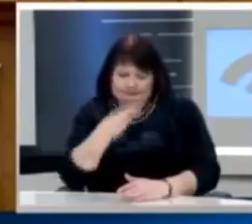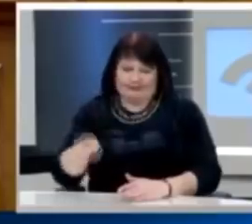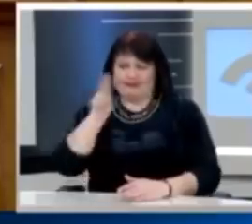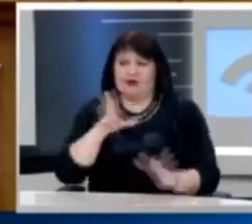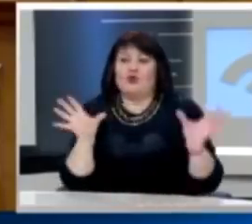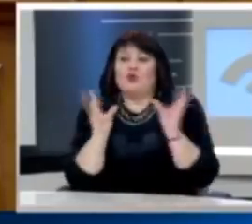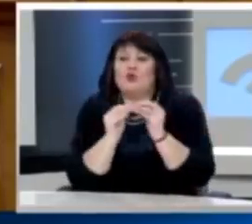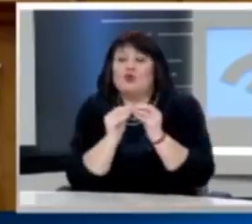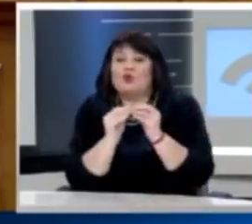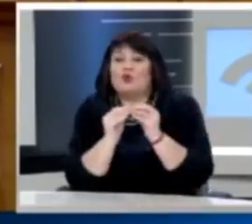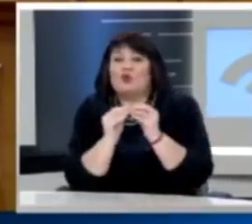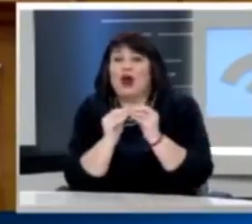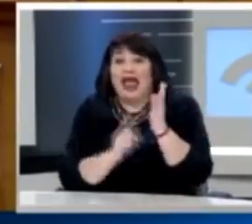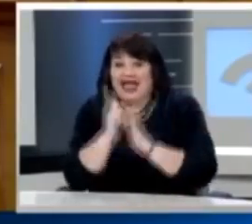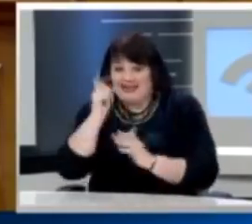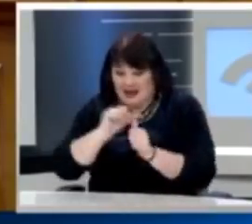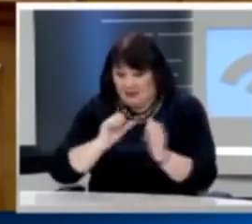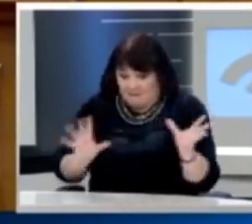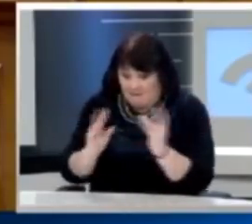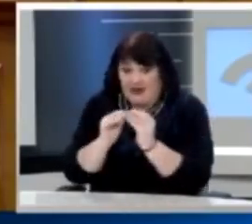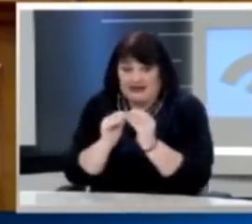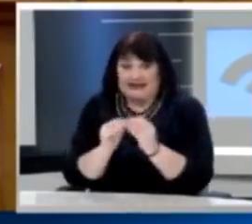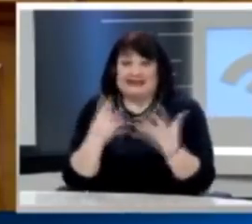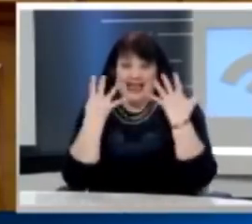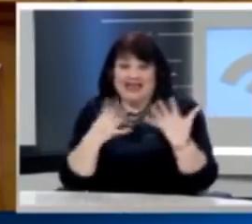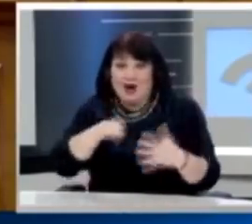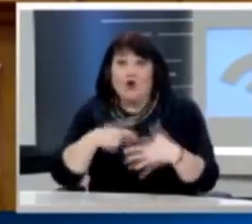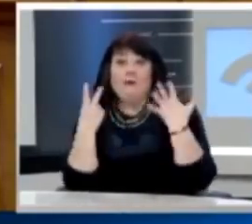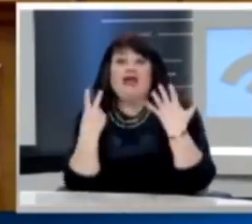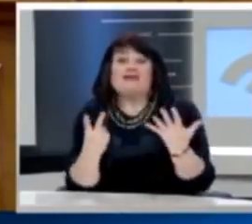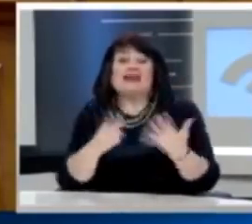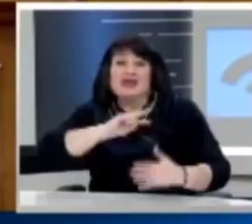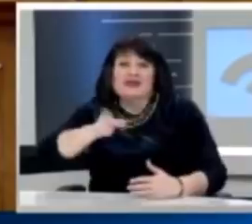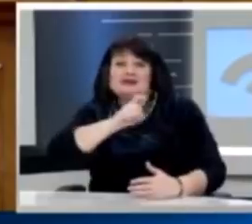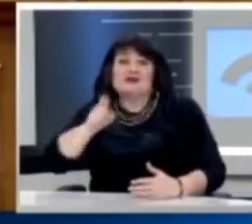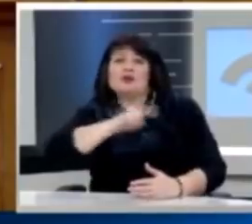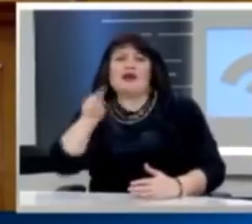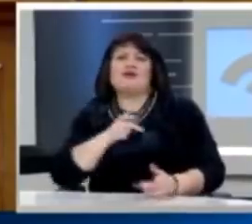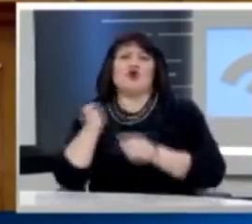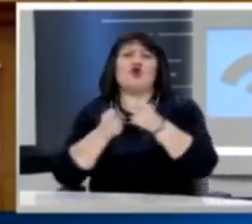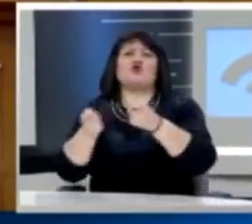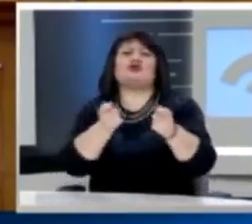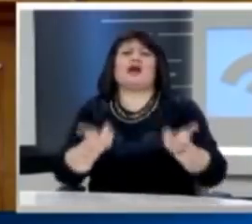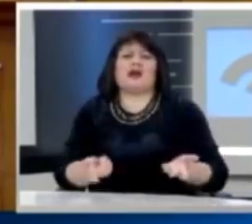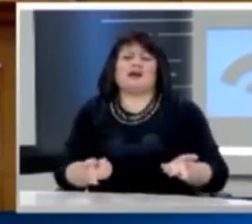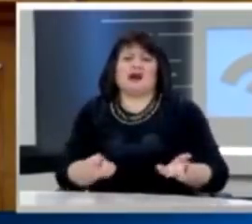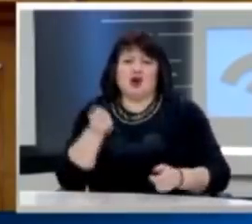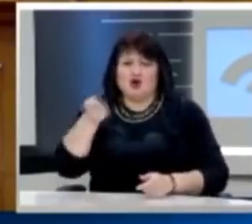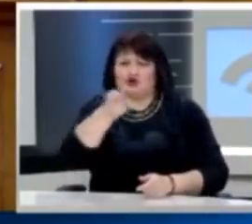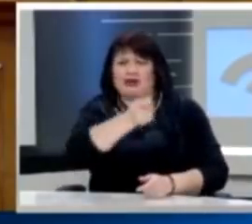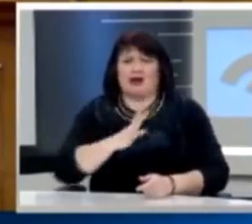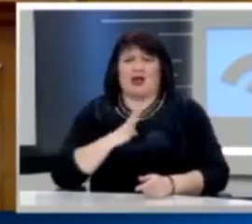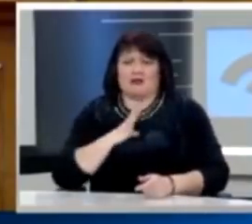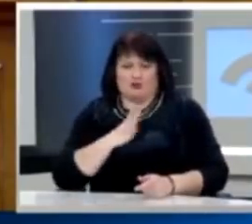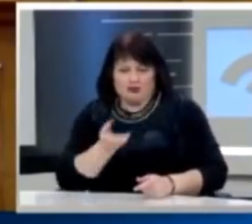και συνολικά στο 11μήνο έφτασε περίπου στα 9,7 δισεκατομμύρια ευρώ. Οι οφειλέτες